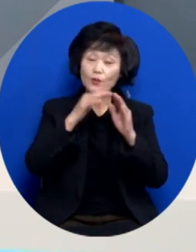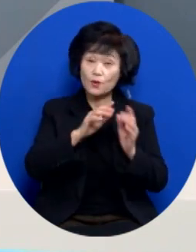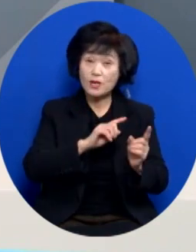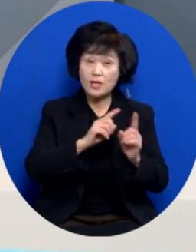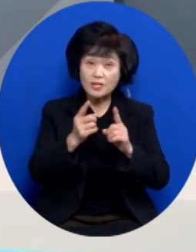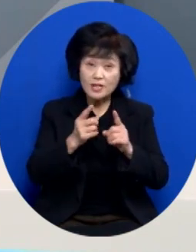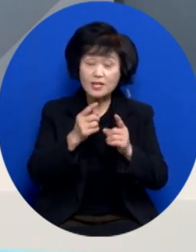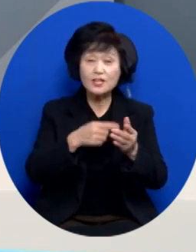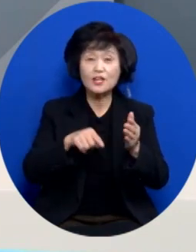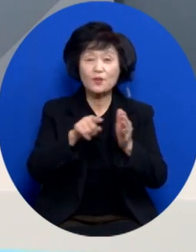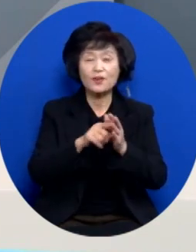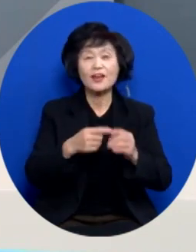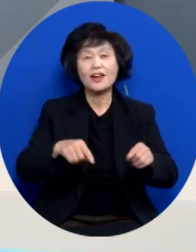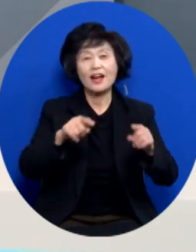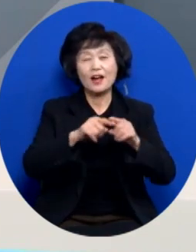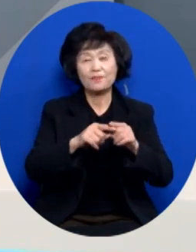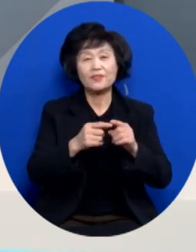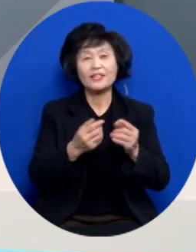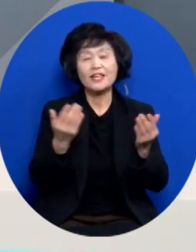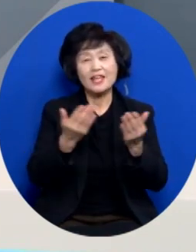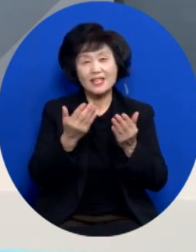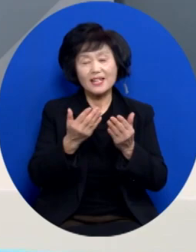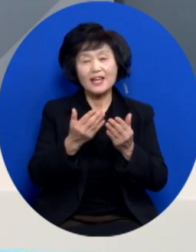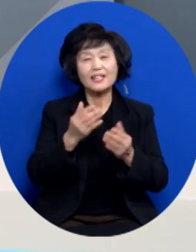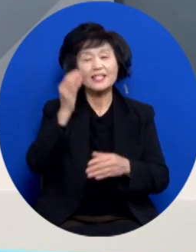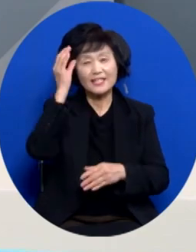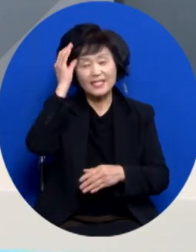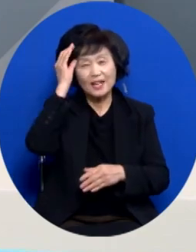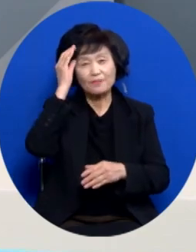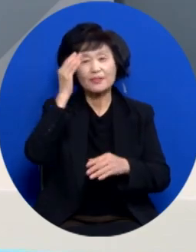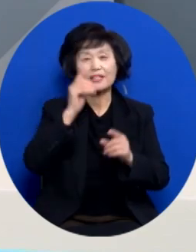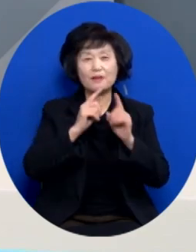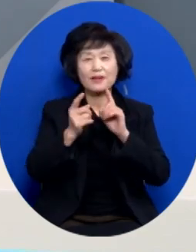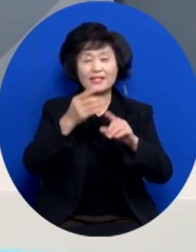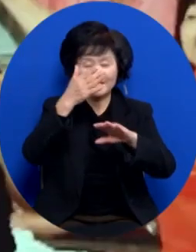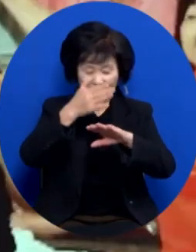함께 동역할 수 있기를 기도하겠습니다. 오늘 말씀 감사합니다. 감사합니다.